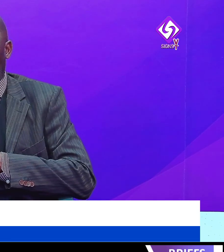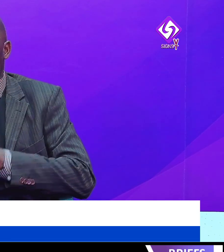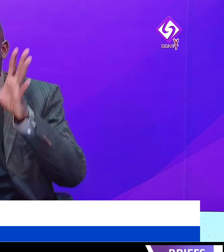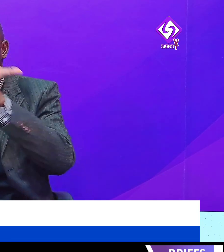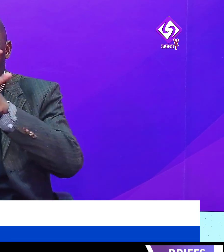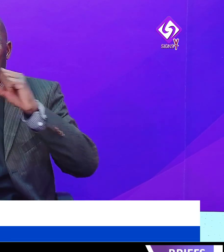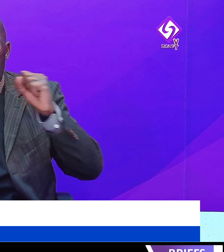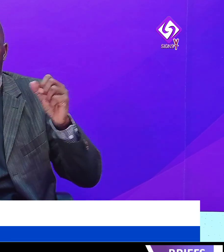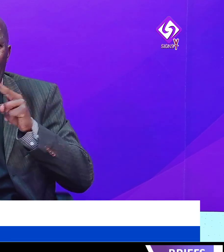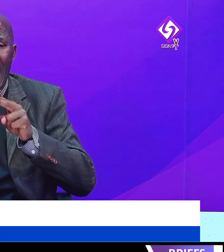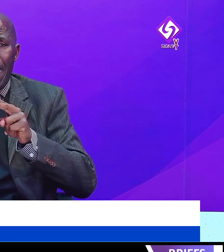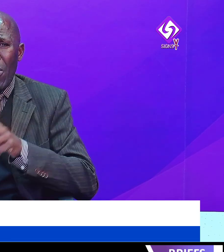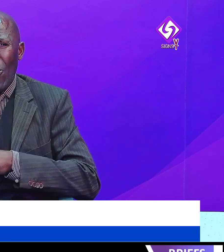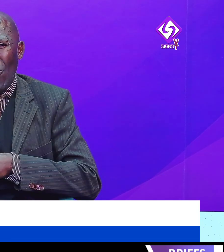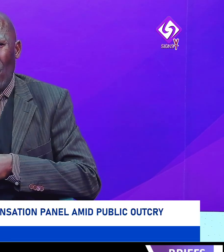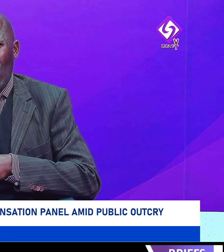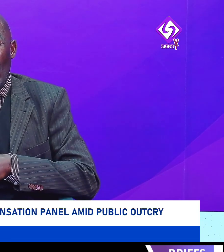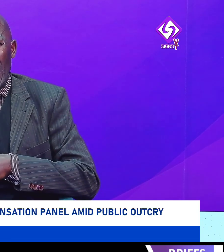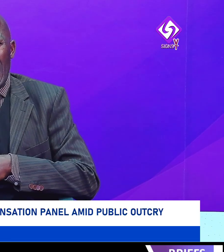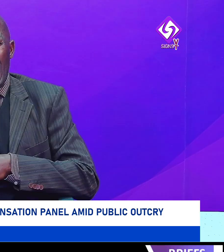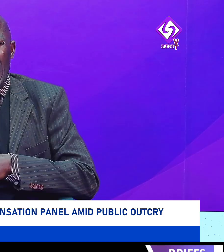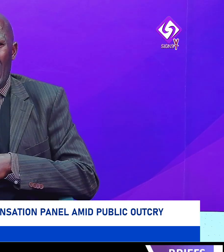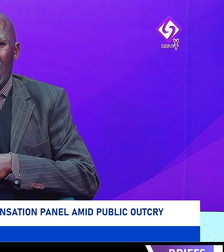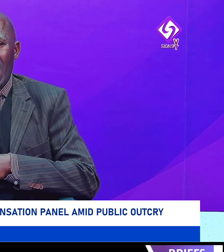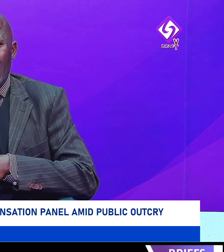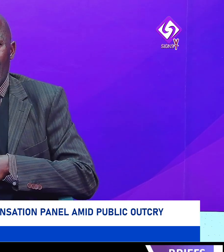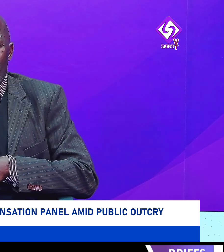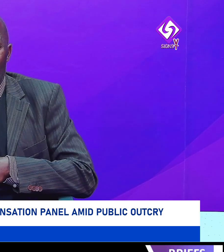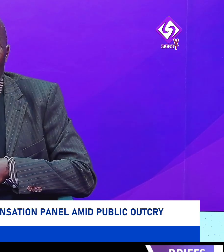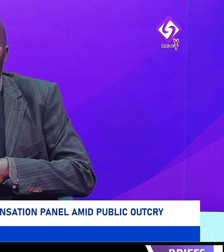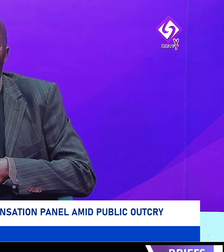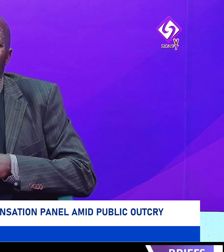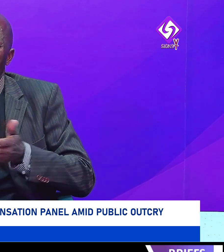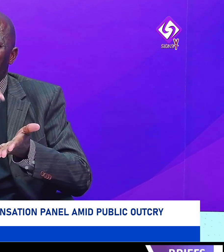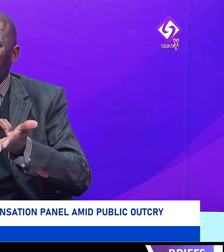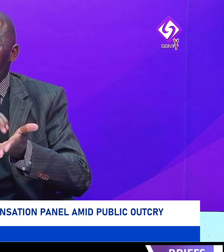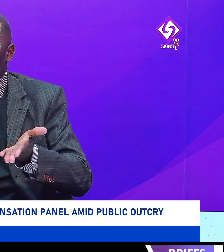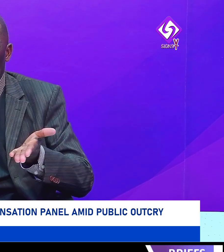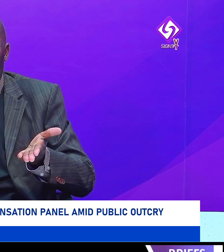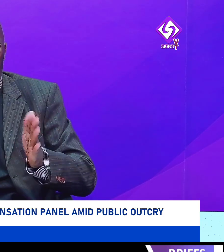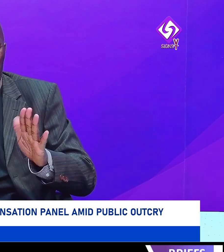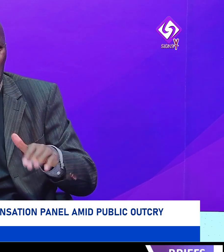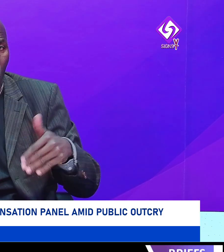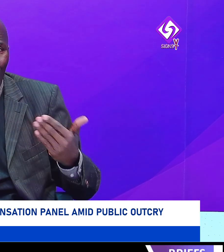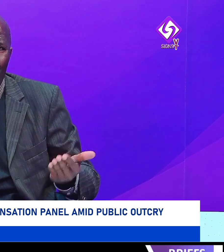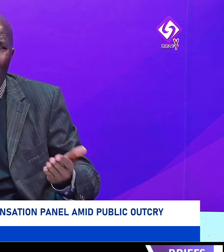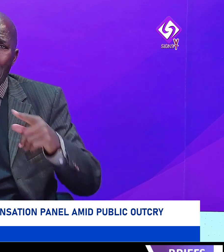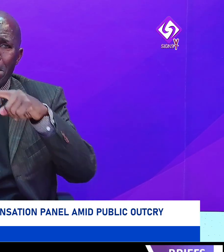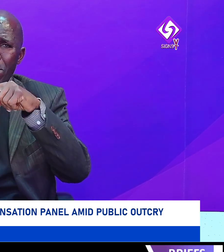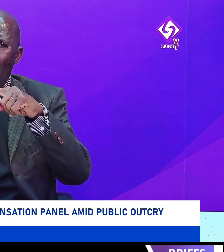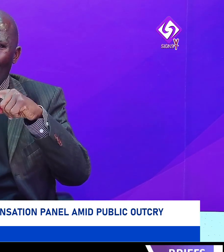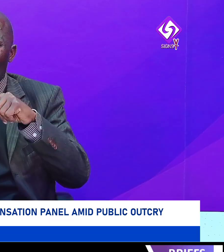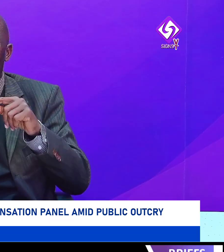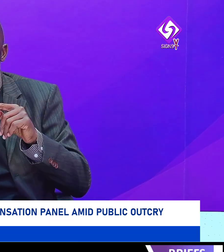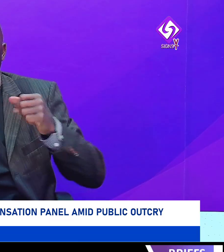moving on, Law Society of Kenya, LSK, President Faith Odhiambo